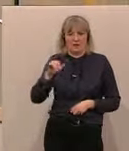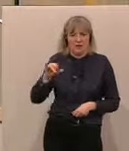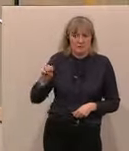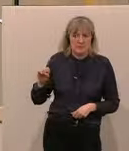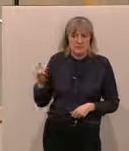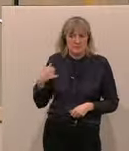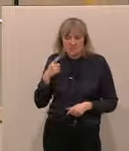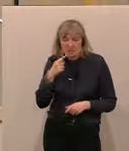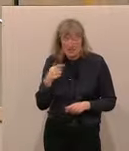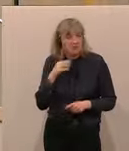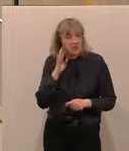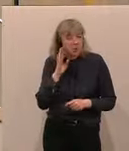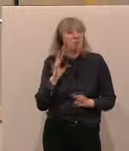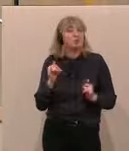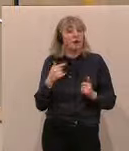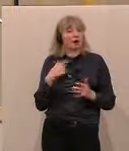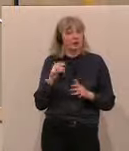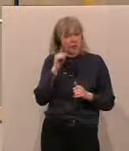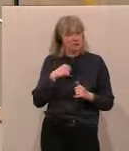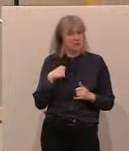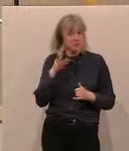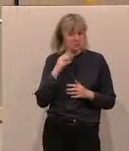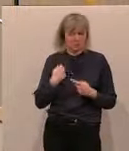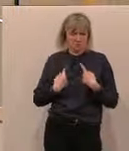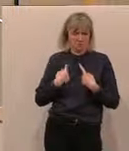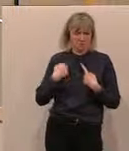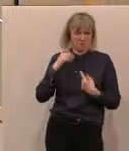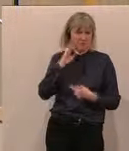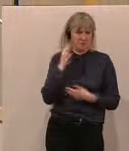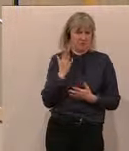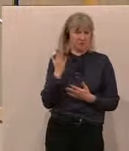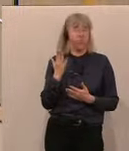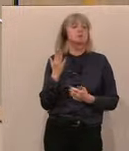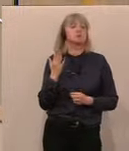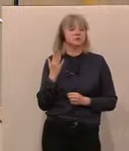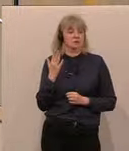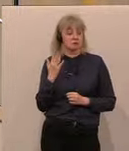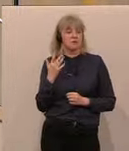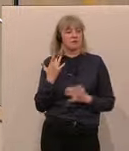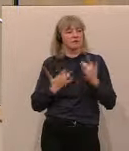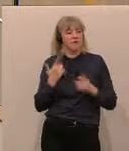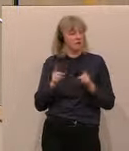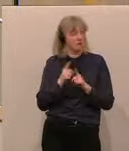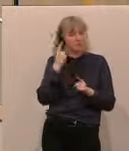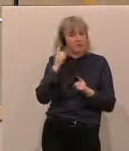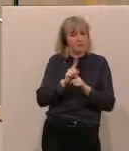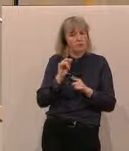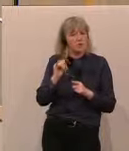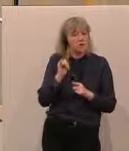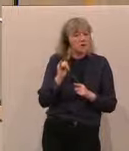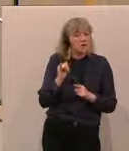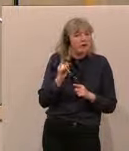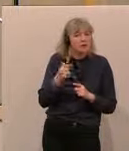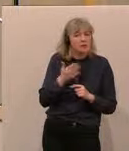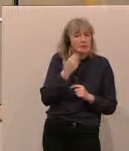gestern war für mich schon sehr irritierend. Ich sage Ihnen was, ich bin wahrscheinlich gleicher Meinung mit Ihnen, dass ich auch nicht ganz